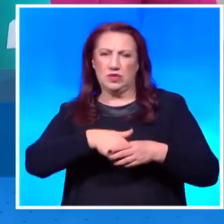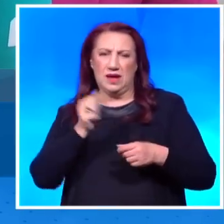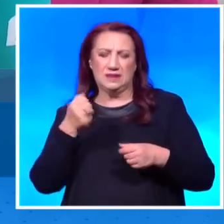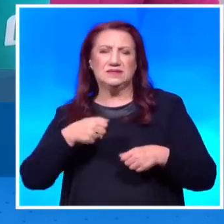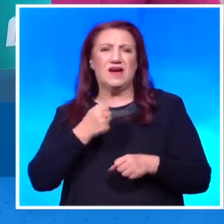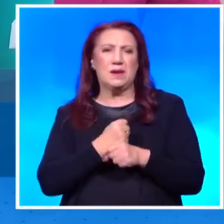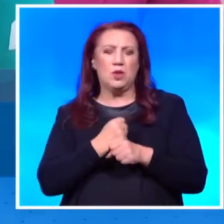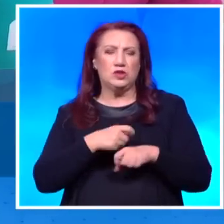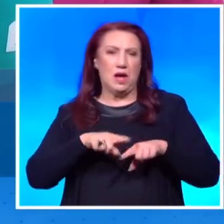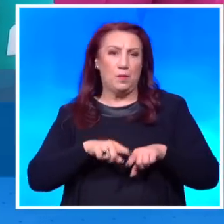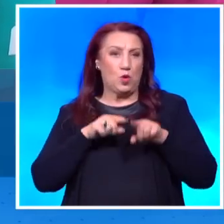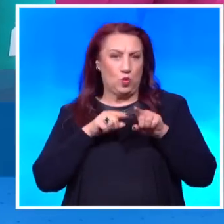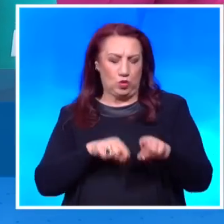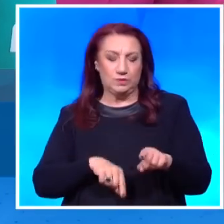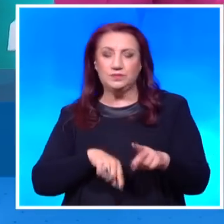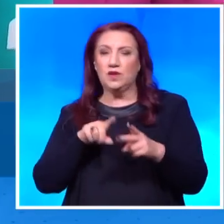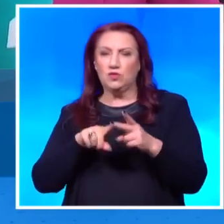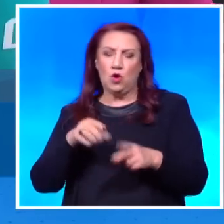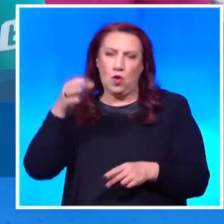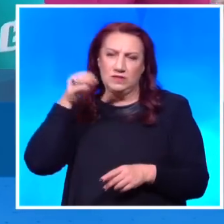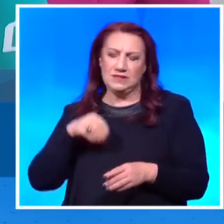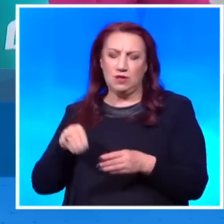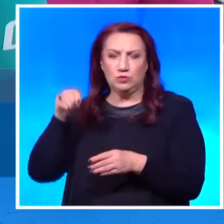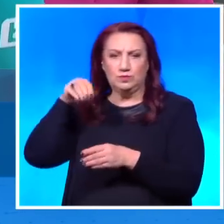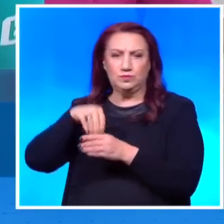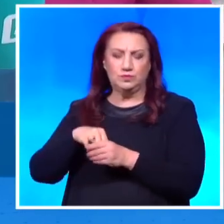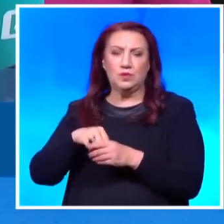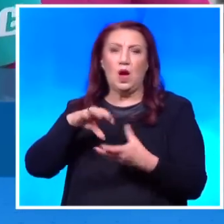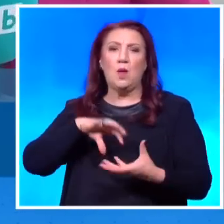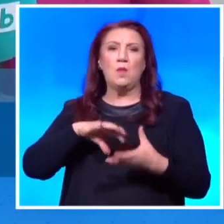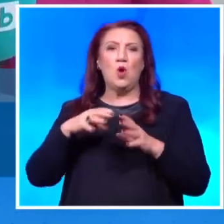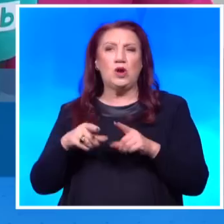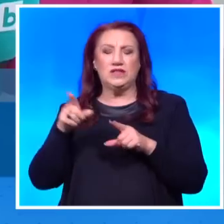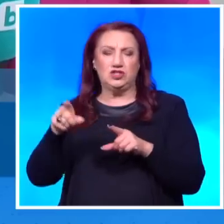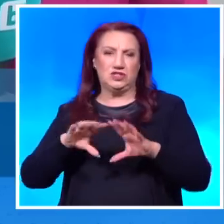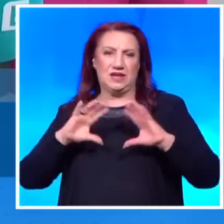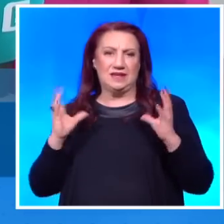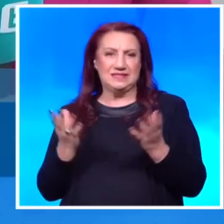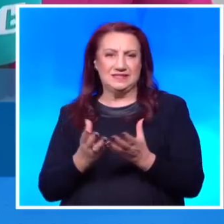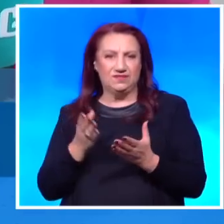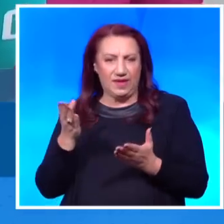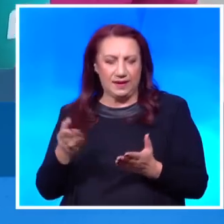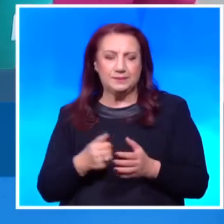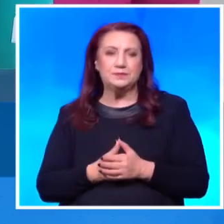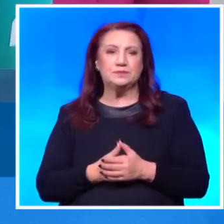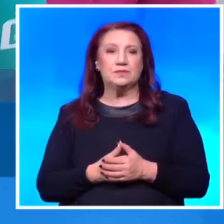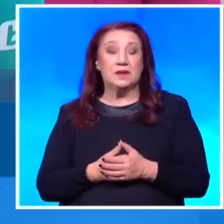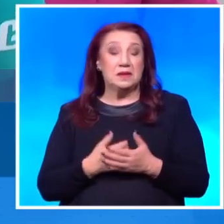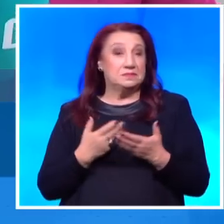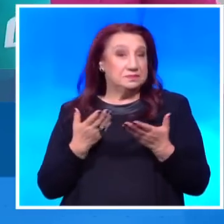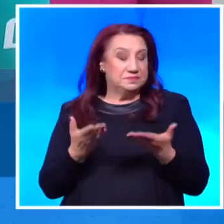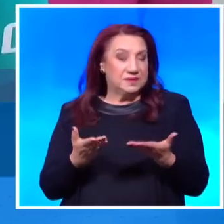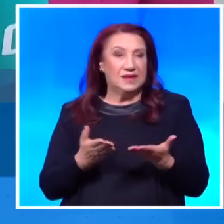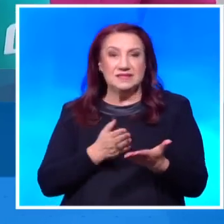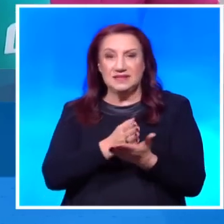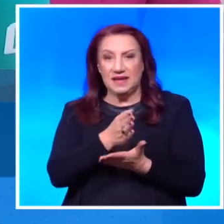към политическата сцена, защото според него политическите проблеми се решават с политически средства. Дали тези средства